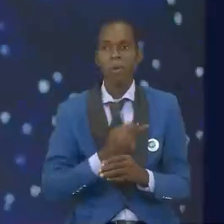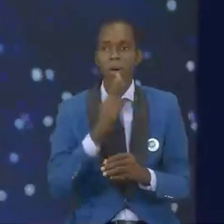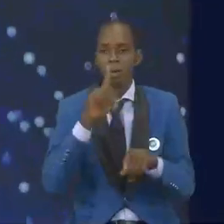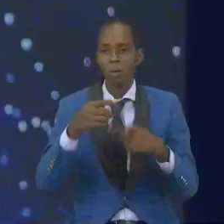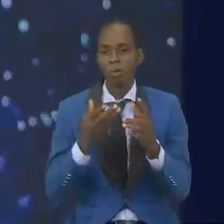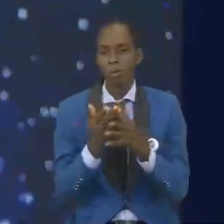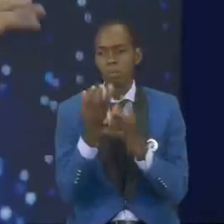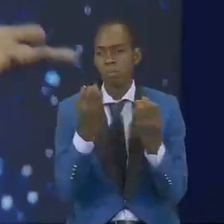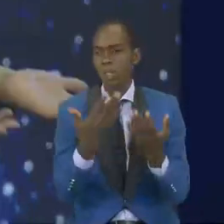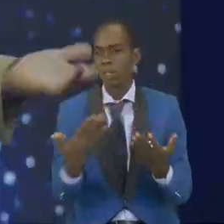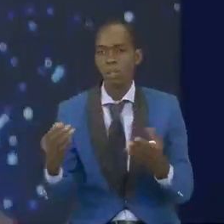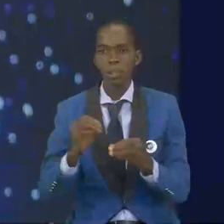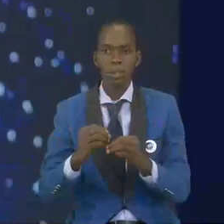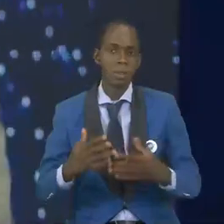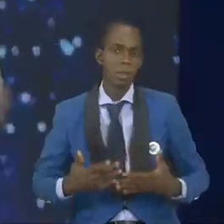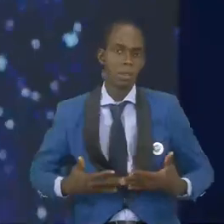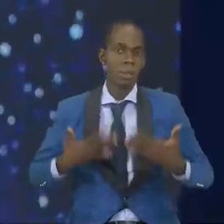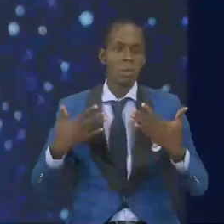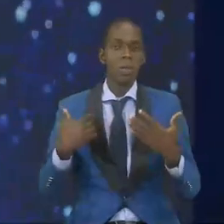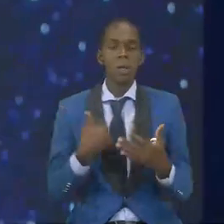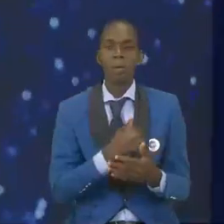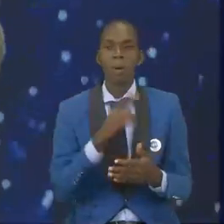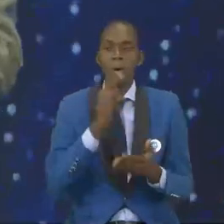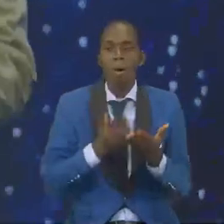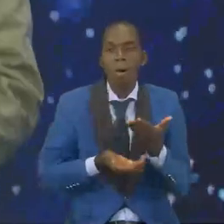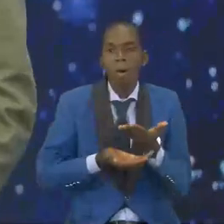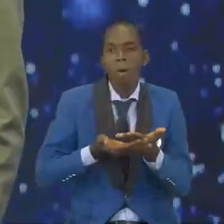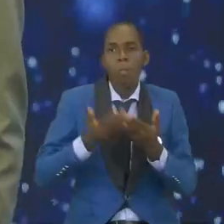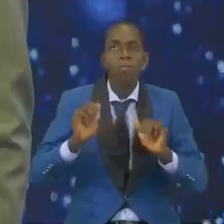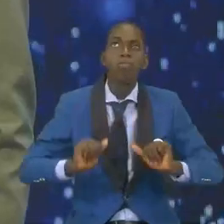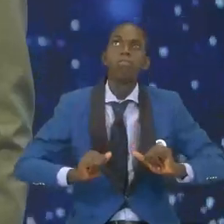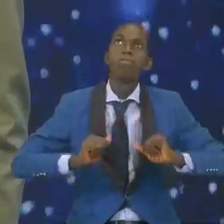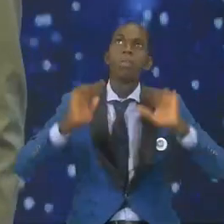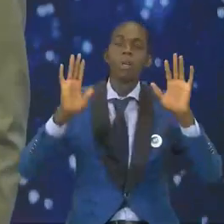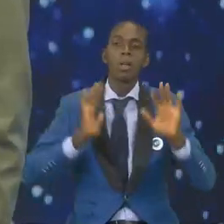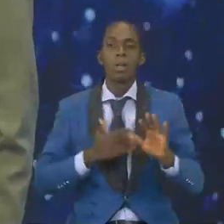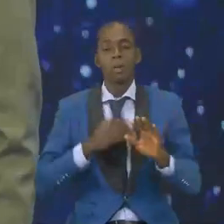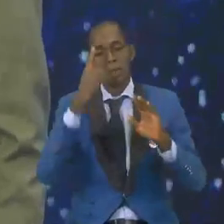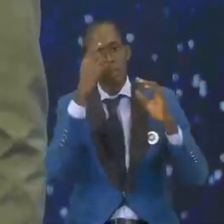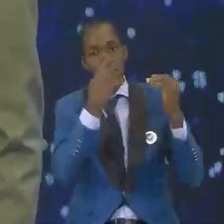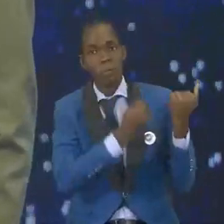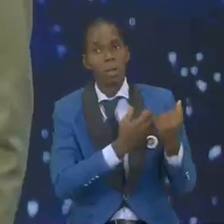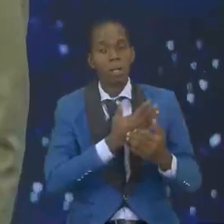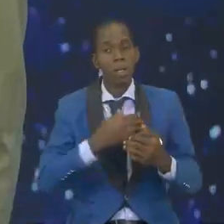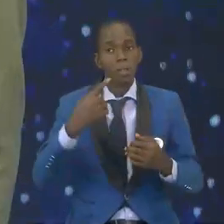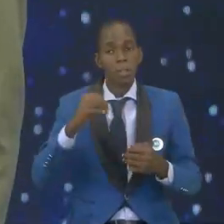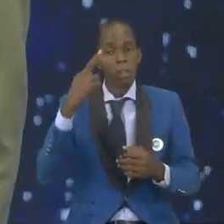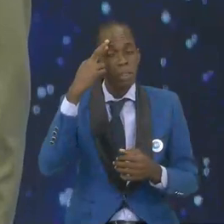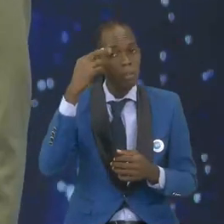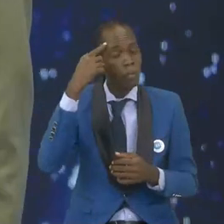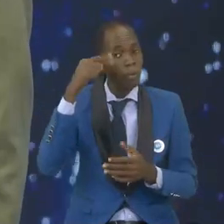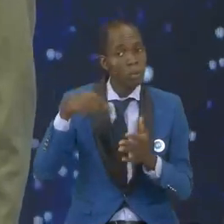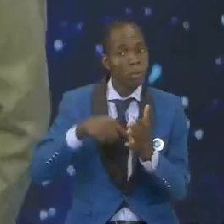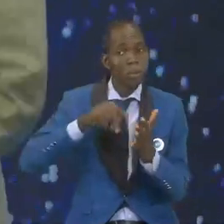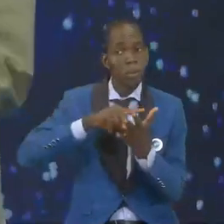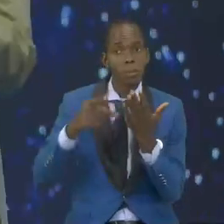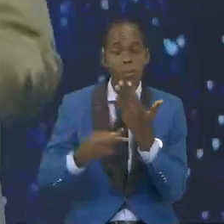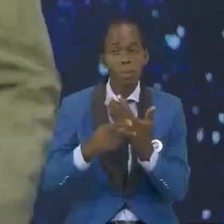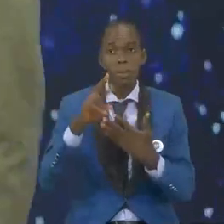Beaucoup parcourent beaucoup de choses dans la vie et nous abandonnons pratiquement notre foi. Et la raison pour laquelle la retraite est